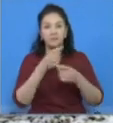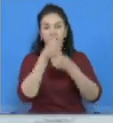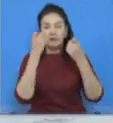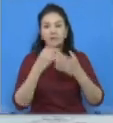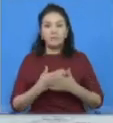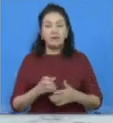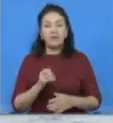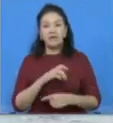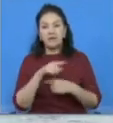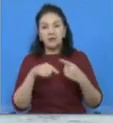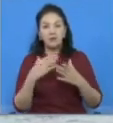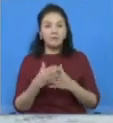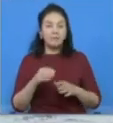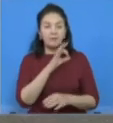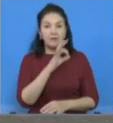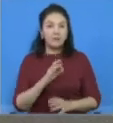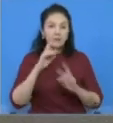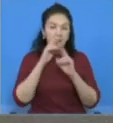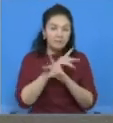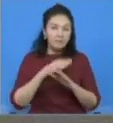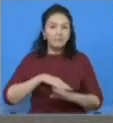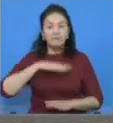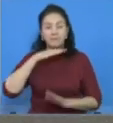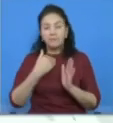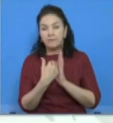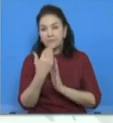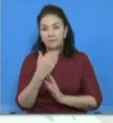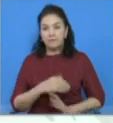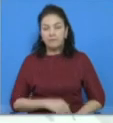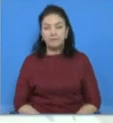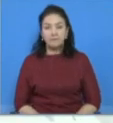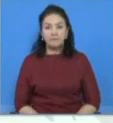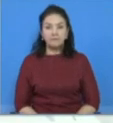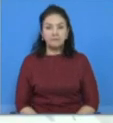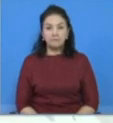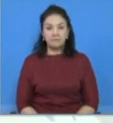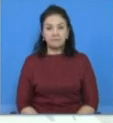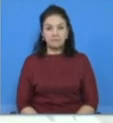вывесок бизнес-объектов. Процент ошибок в них достаточно высок.